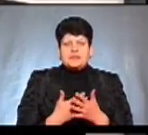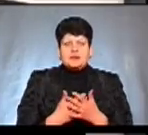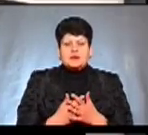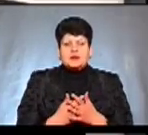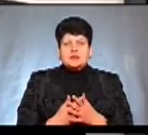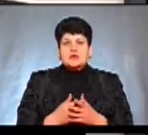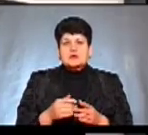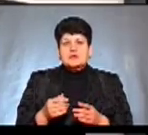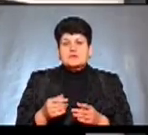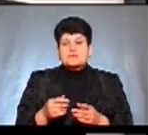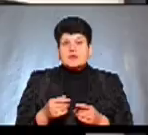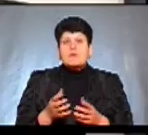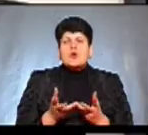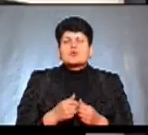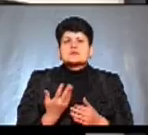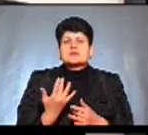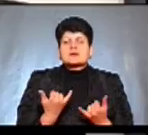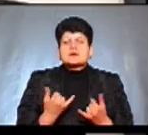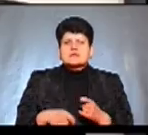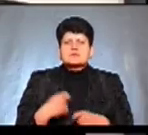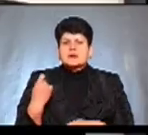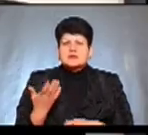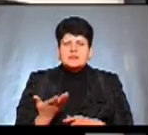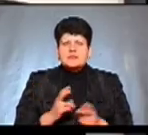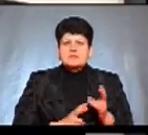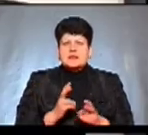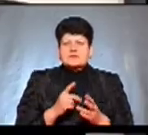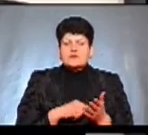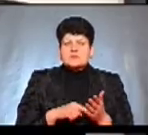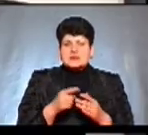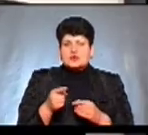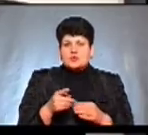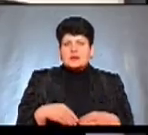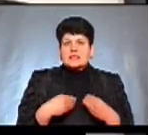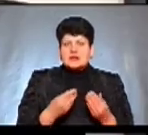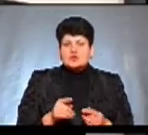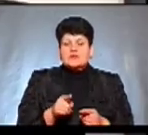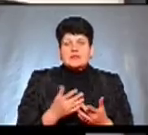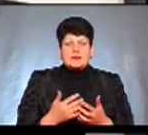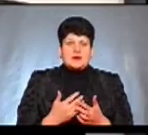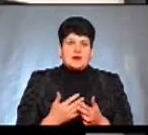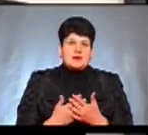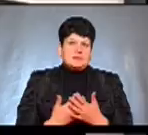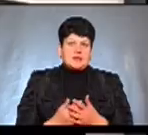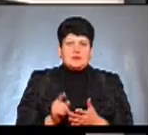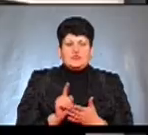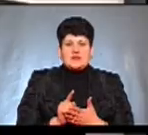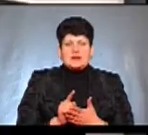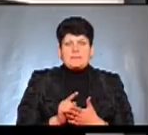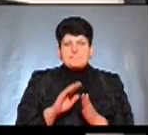часу для вантажного транспорту. Порахуйте, скільки зараз збитків підприємствам міста надається, що вони, наприклад, повинні там міксери